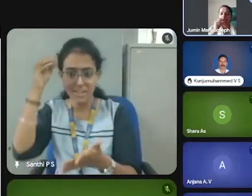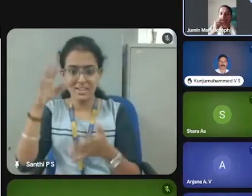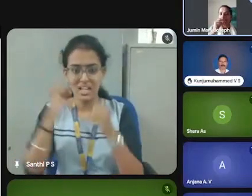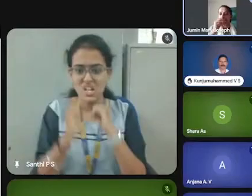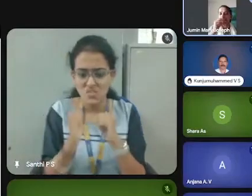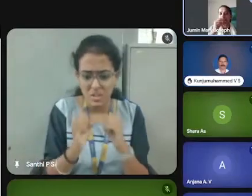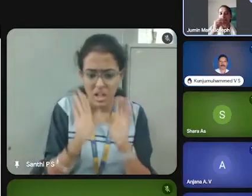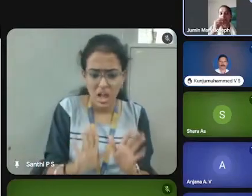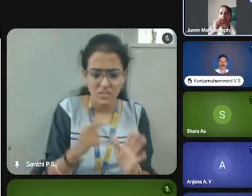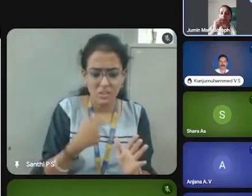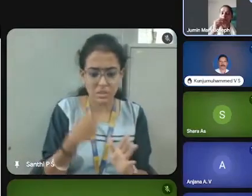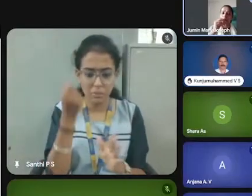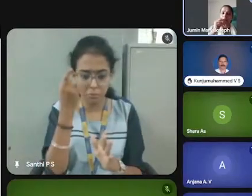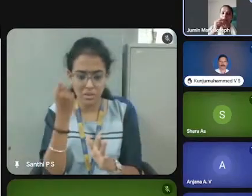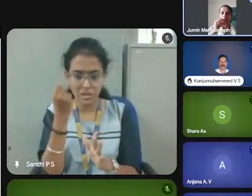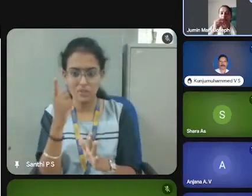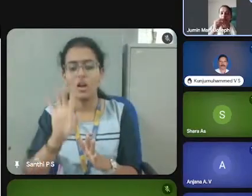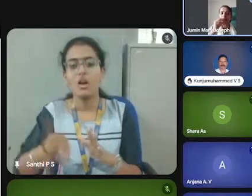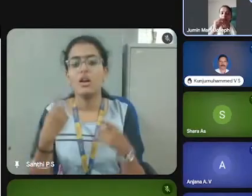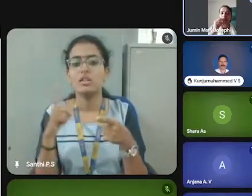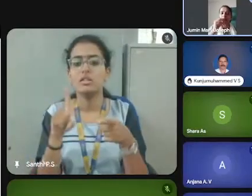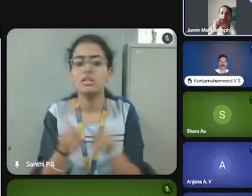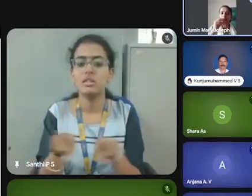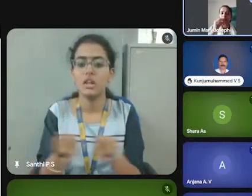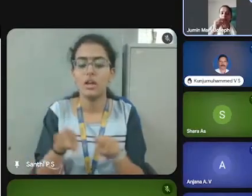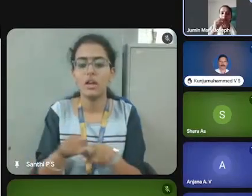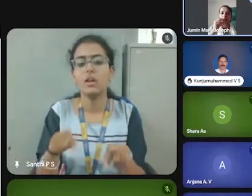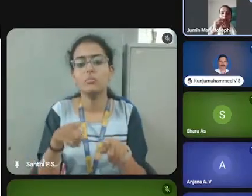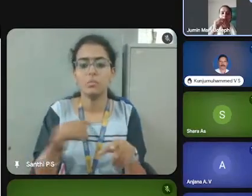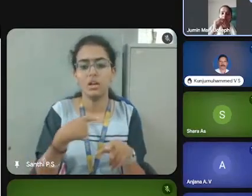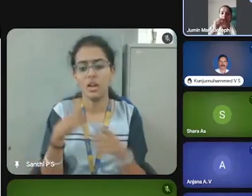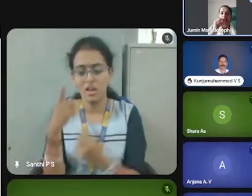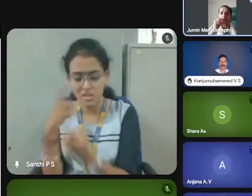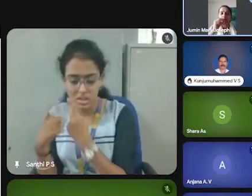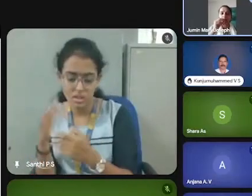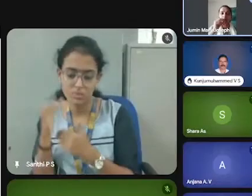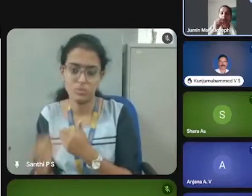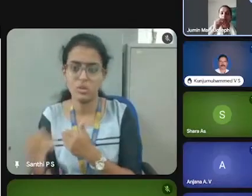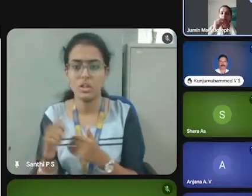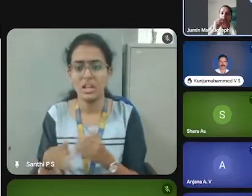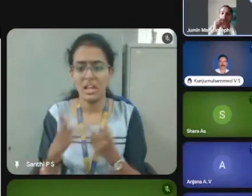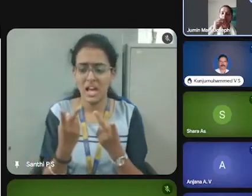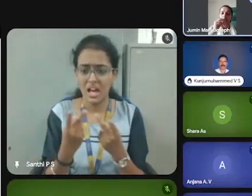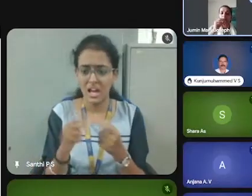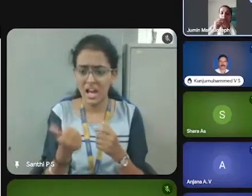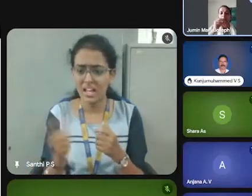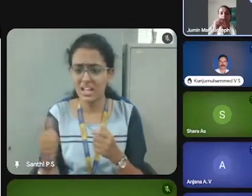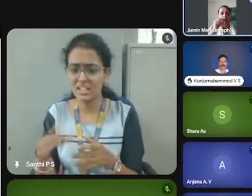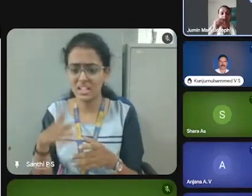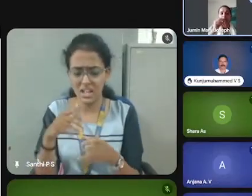ഒരു ബുദ്ധിമുട്ടുണ്ടെന്നൊരു സംശയം തോന്നുന്നത്. അപ്പൊ ആ ലെവലിലായിരിക്കും നമ്മൾ അസസ്മെന്റിലോട്ട് പോകുന്നത്. മറ്റു രീതിയിലുള്ള ബുദ്ധിമുട്ടുകൾ നമ്മൾ നോട്ട്